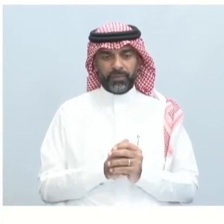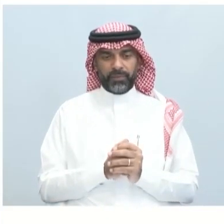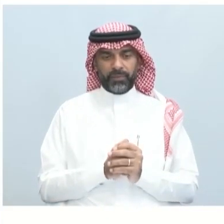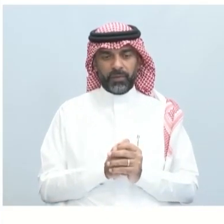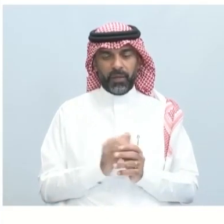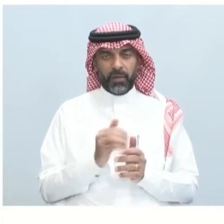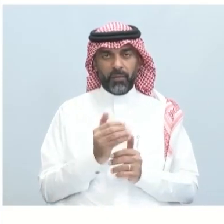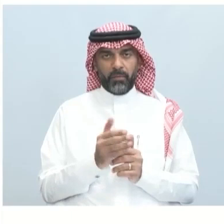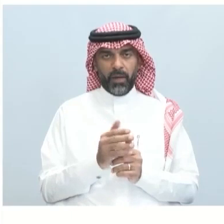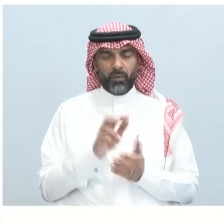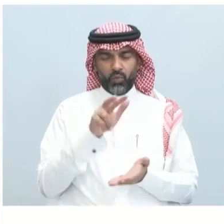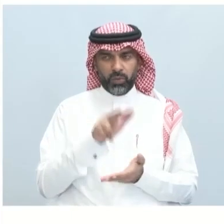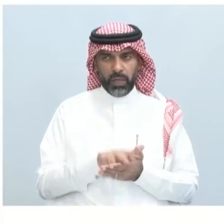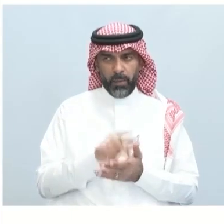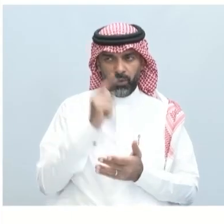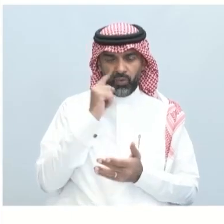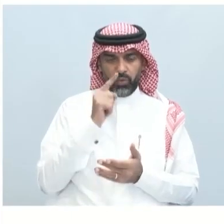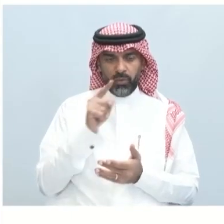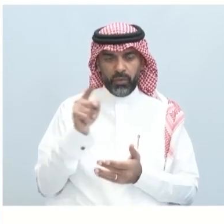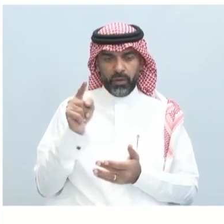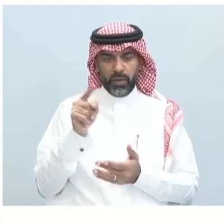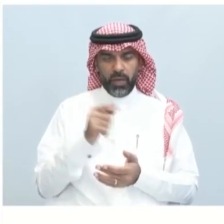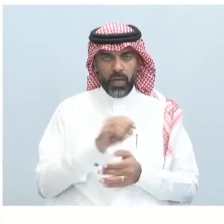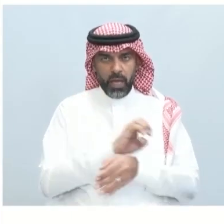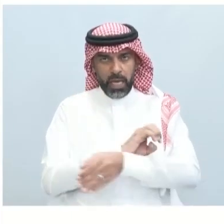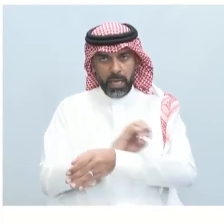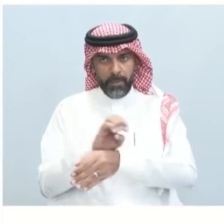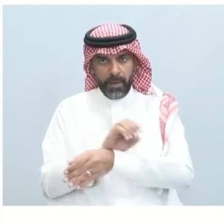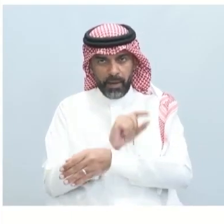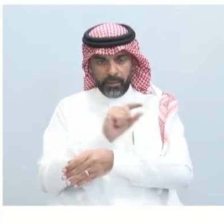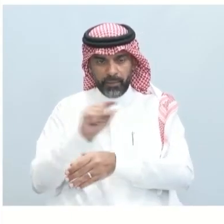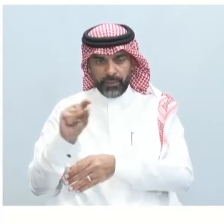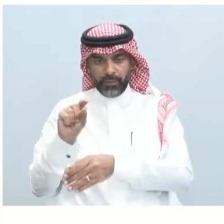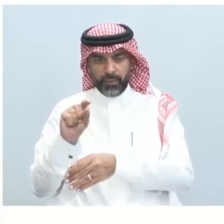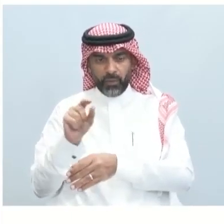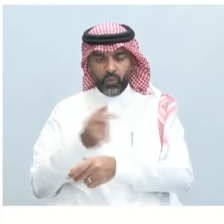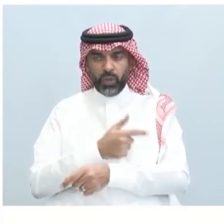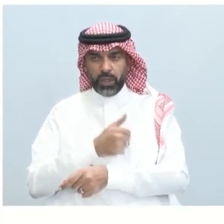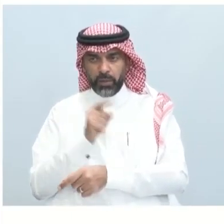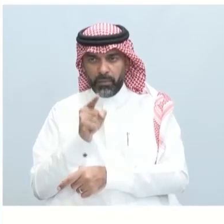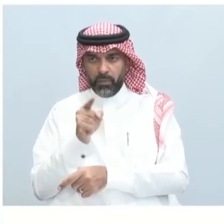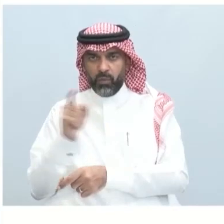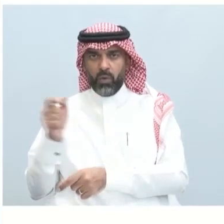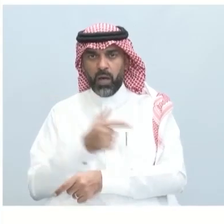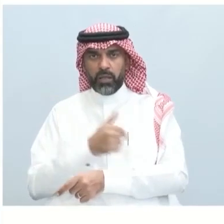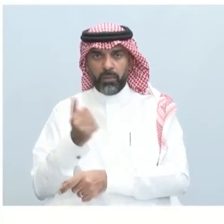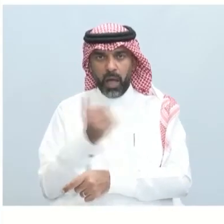Continue، بعد ذلك مطابقة البيانات الإيميل أدرس والفيرست نيم واللاست نيم.